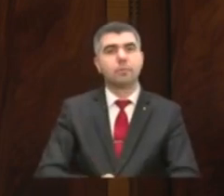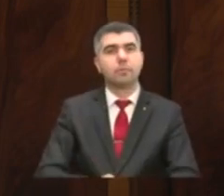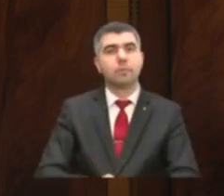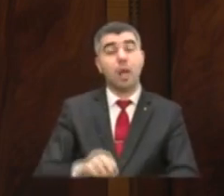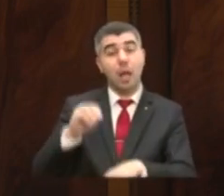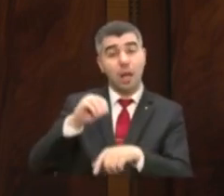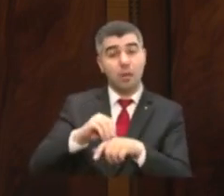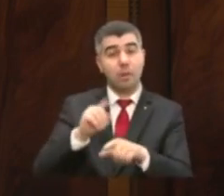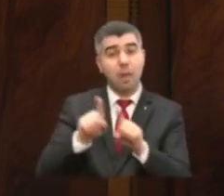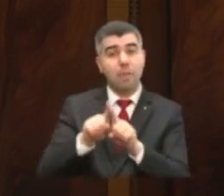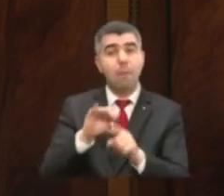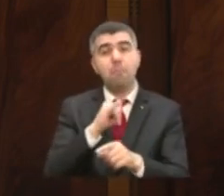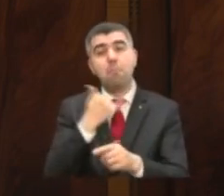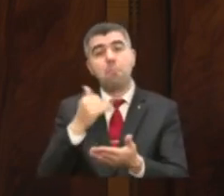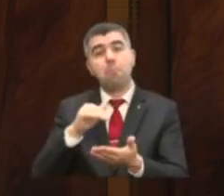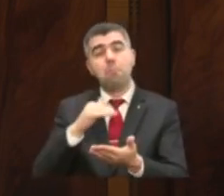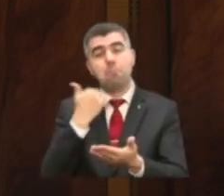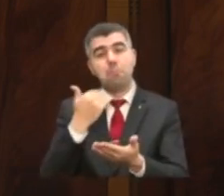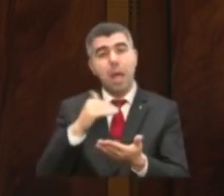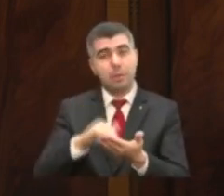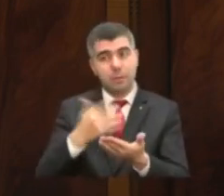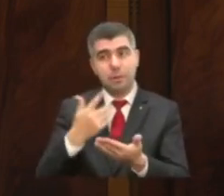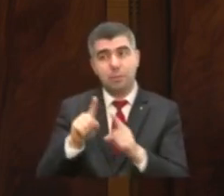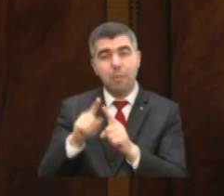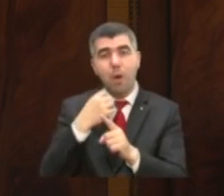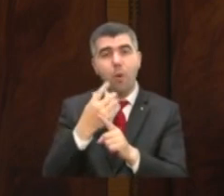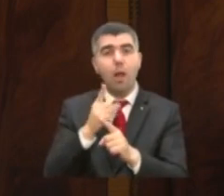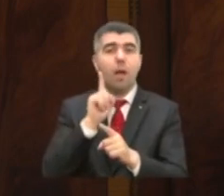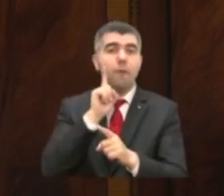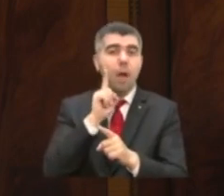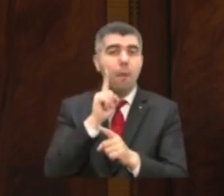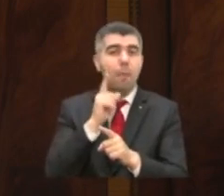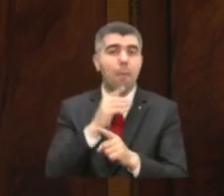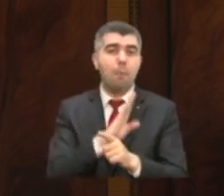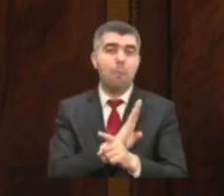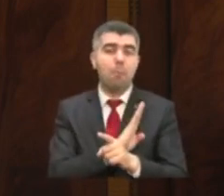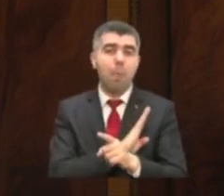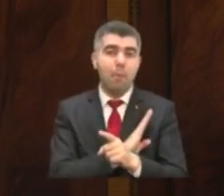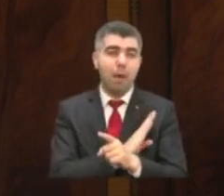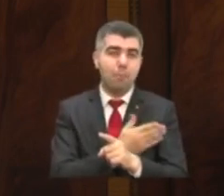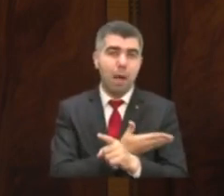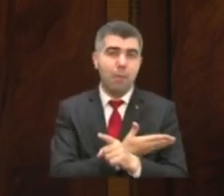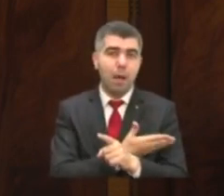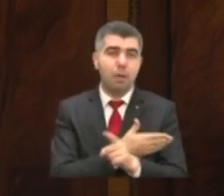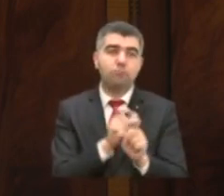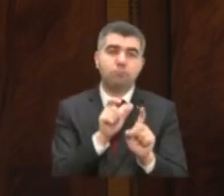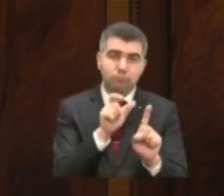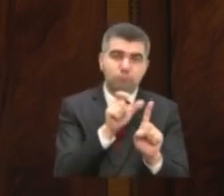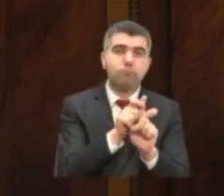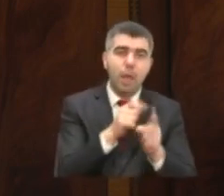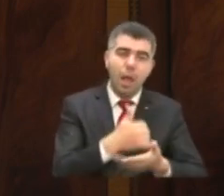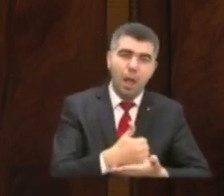الاولاد بعد وفاه الام من قبل ما كانش هادو كيستافدوا، مستحق النفقة من الأولاد الخاضعين للكفالة، الزوجة